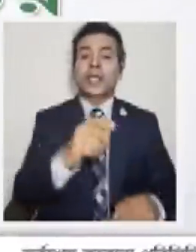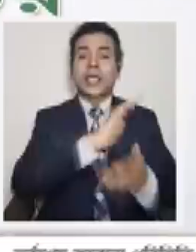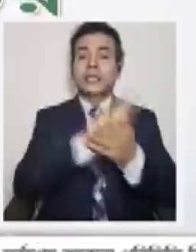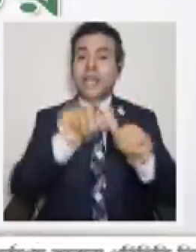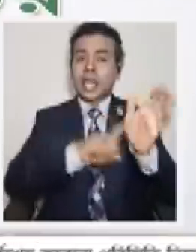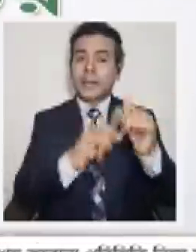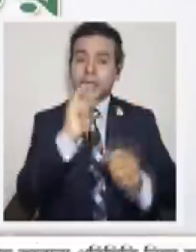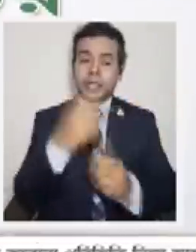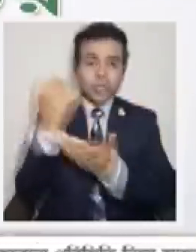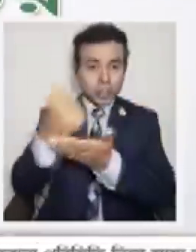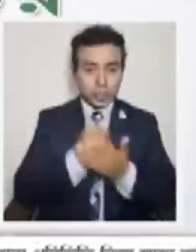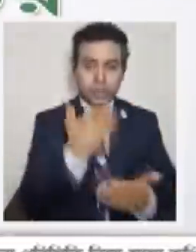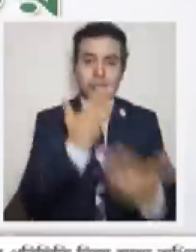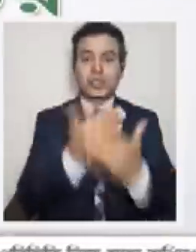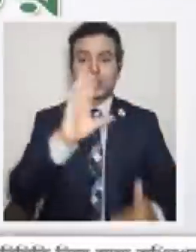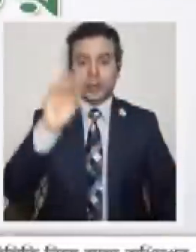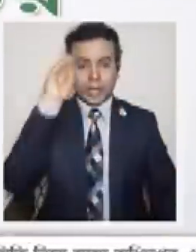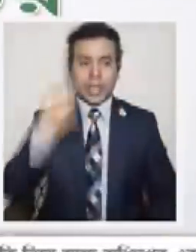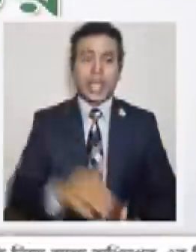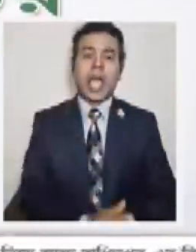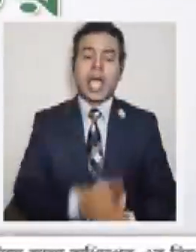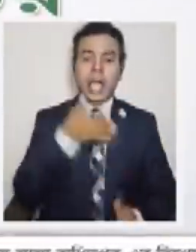তার জন্য কৃতজ্ঞতা এবং ধন্যবাদ জানাই।